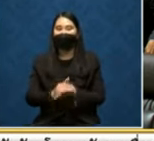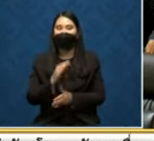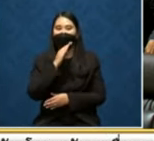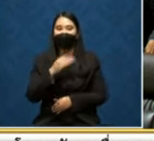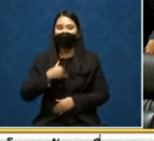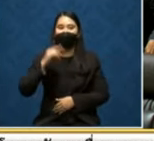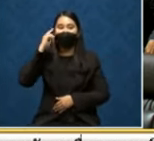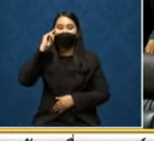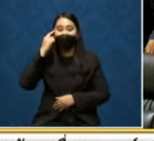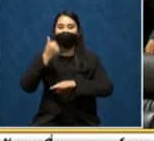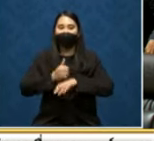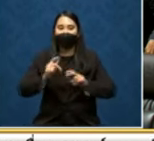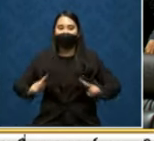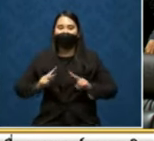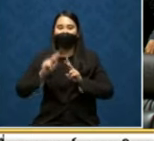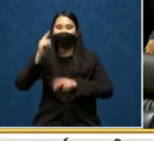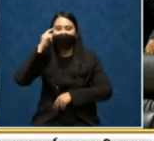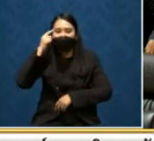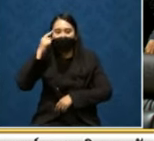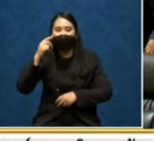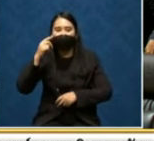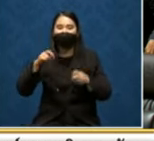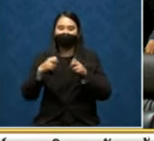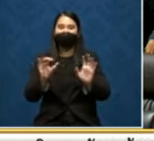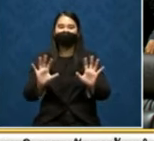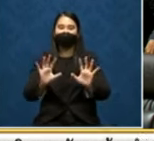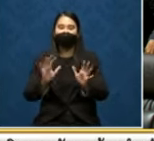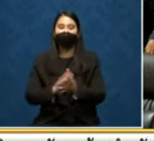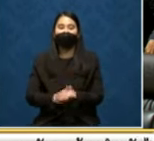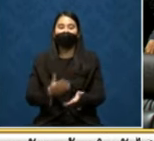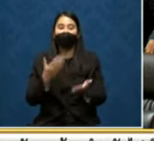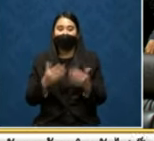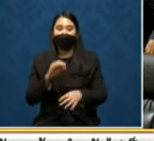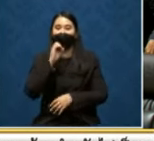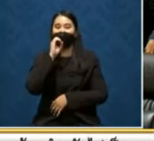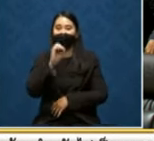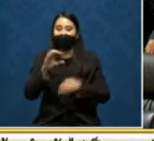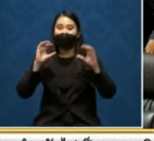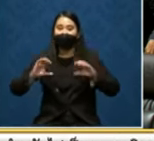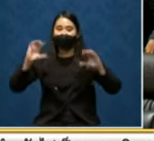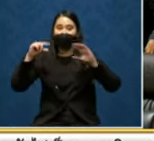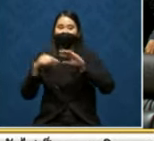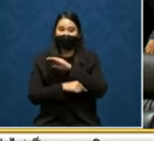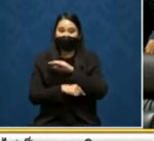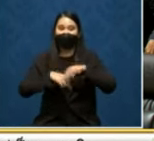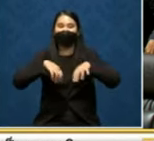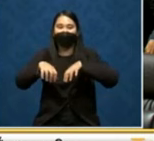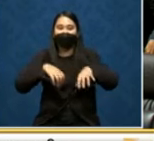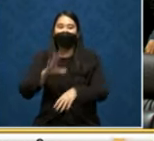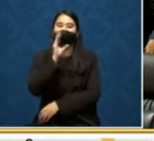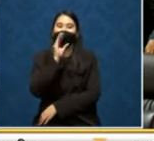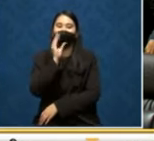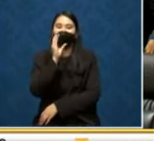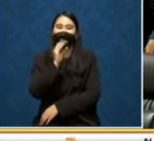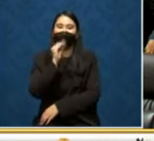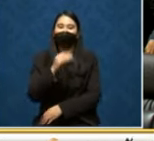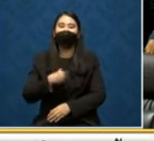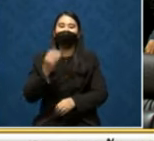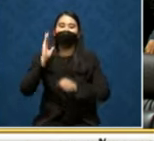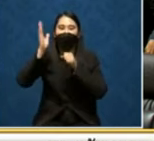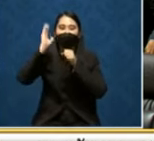ไม่มีส่วนเกี่ยวข้องใดๆเลยและไม่อยากให้เกิดขึ้นเลยและท่านบอกว่ารัฐบาลท่านจะต้องปราบโกงอย่างที่พูดกันเปล่าๆๆเมื่อสักครู่